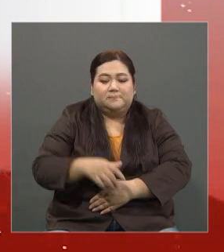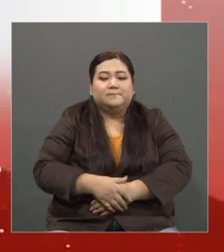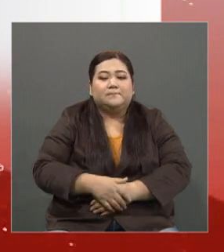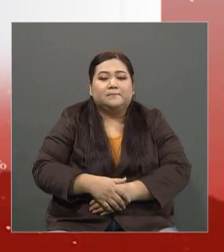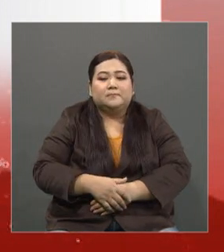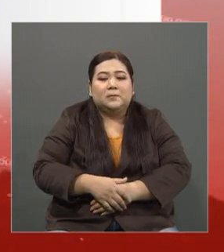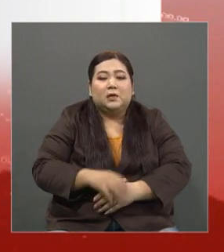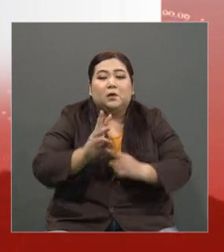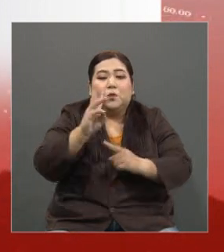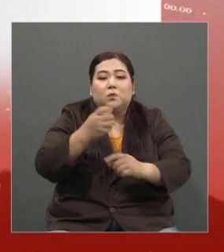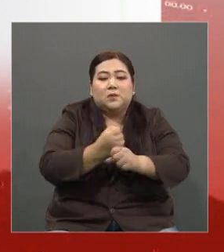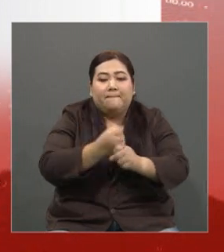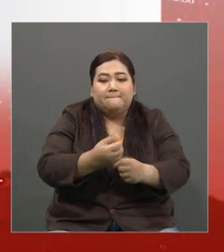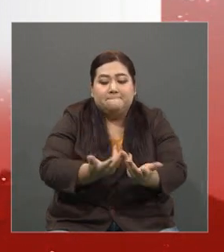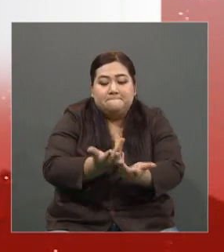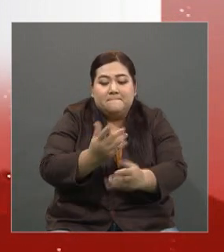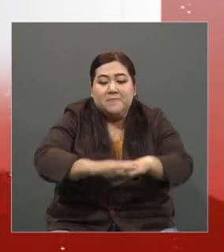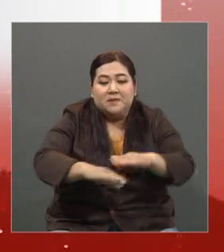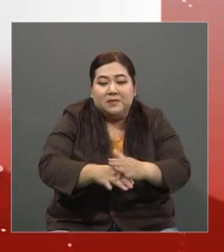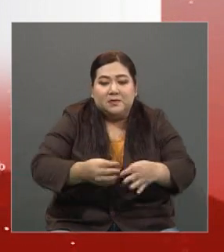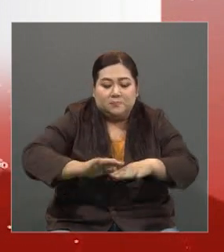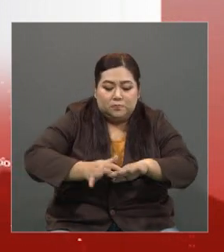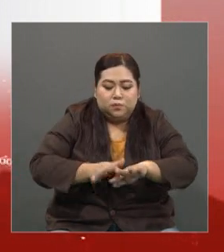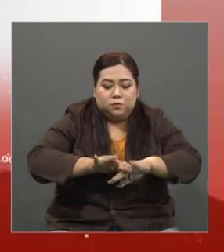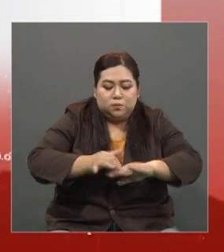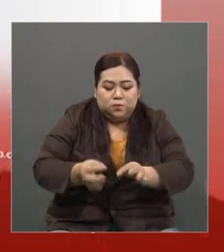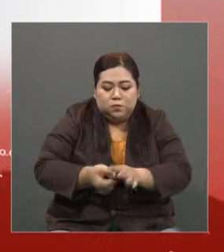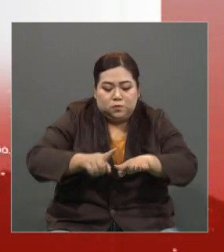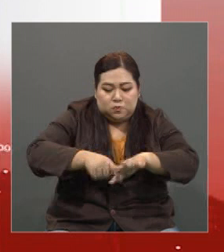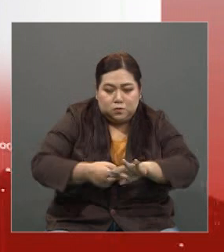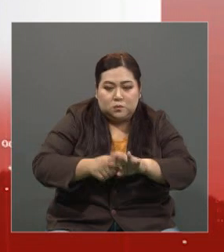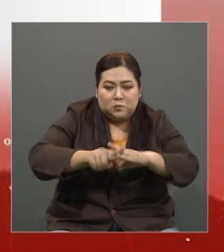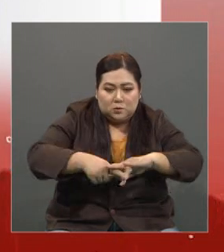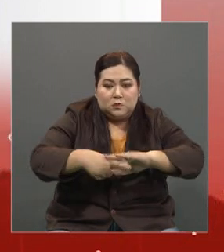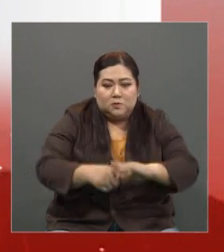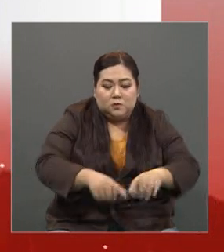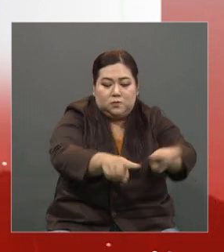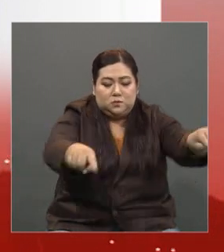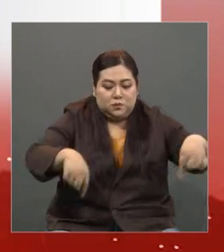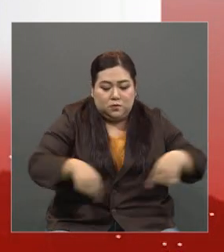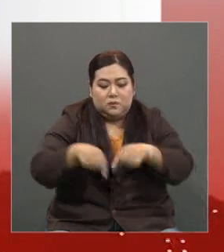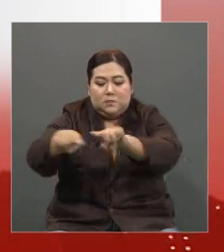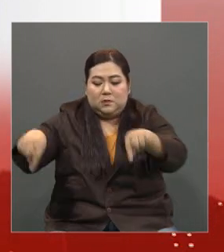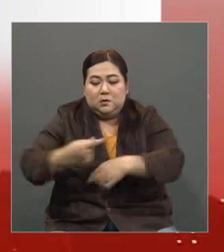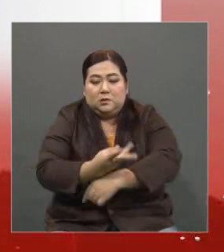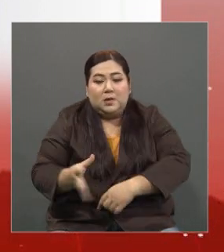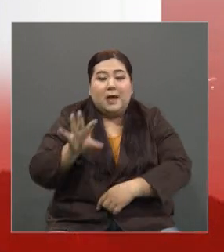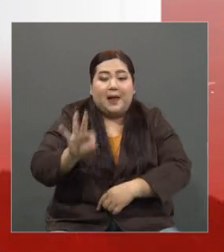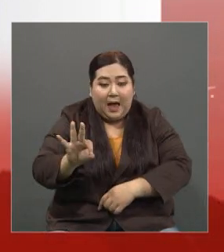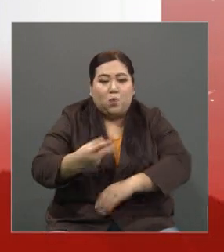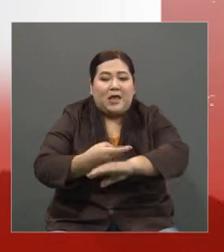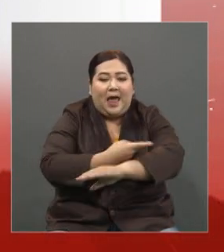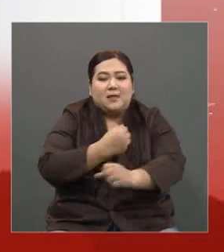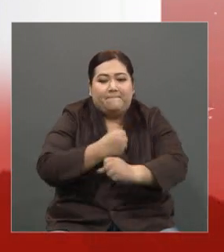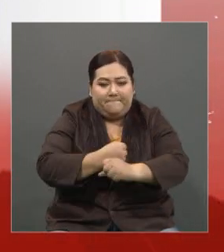ทอพรมทอมือเส้นใหญ่ขนแกะ 100% พ้อมติดตั้ง 9 ผืน วงเงิน 10,55